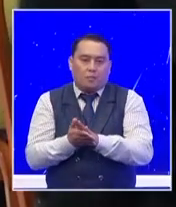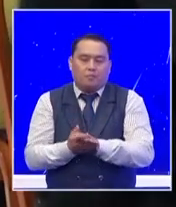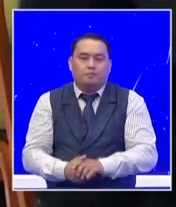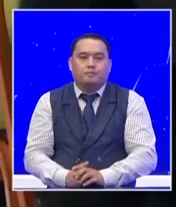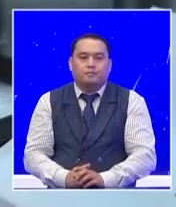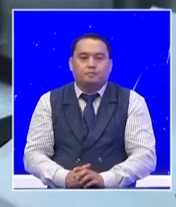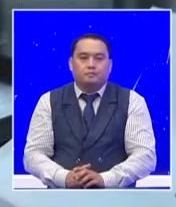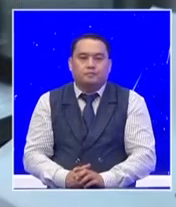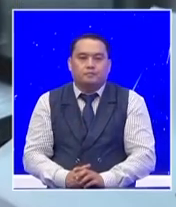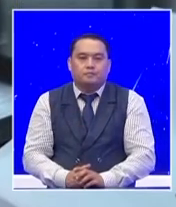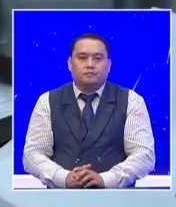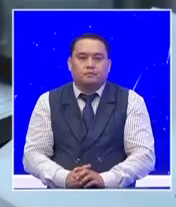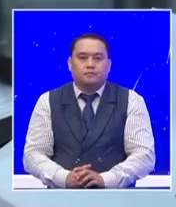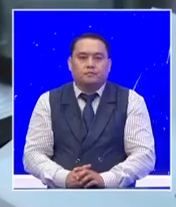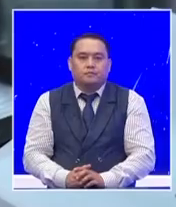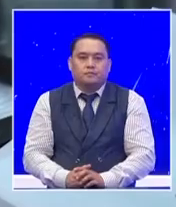договорам.